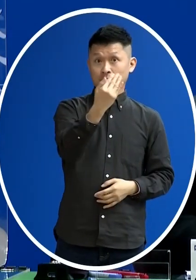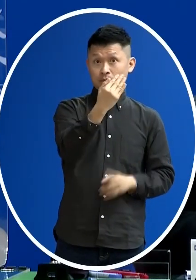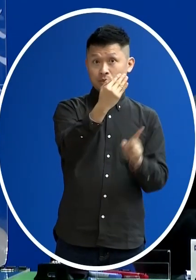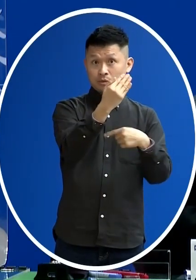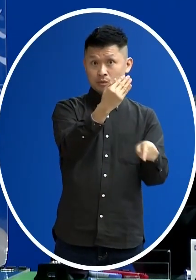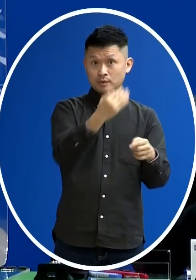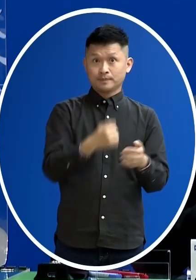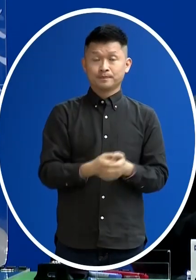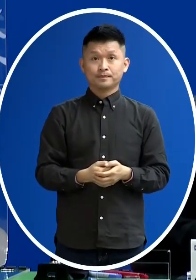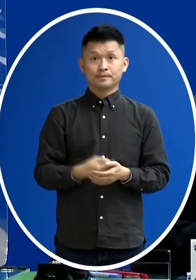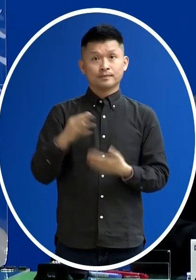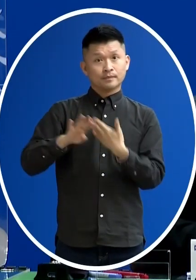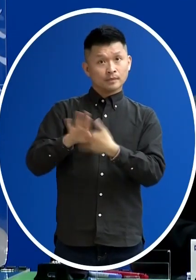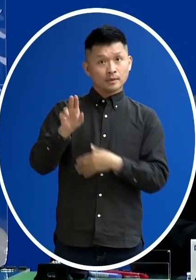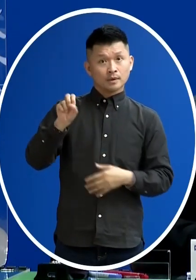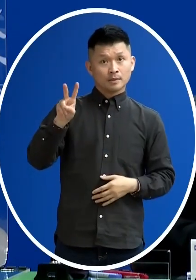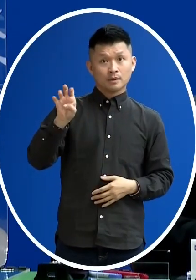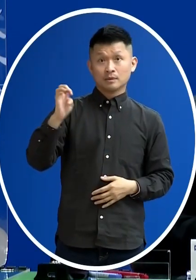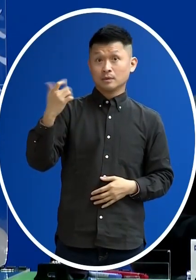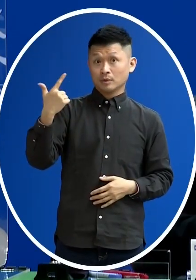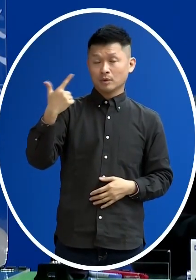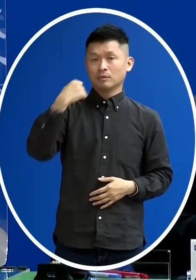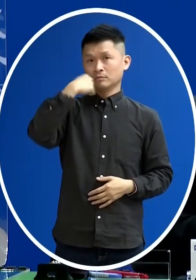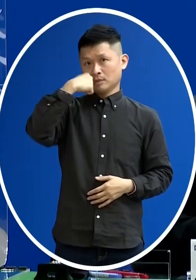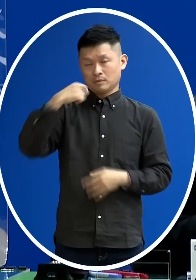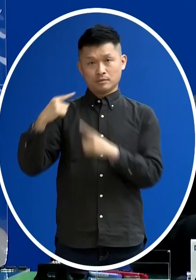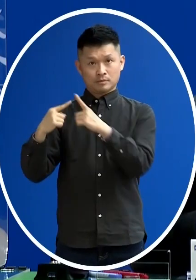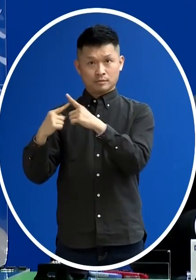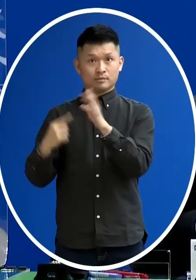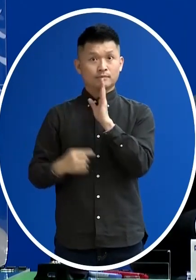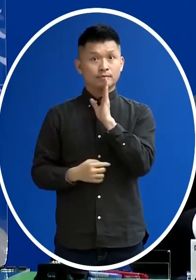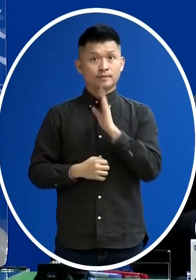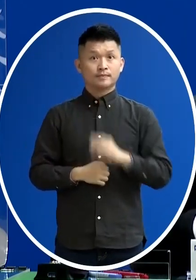哈，那另外有246例是本土。